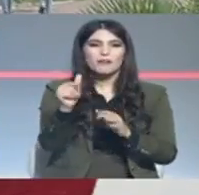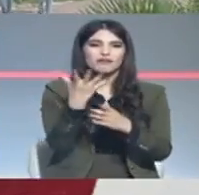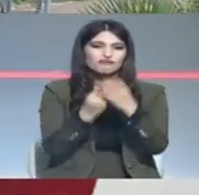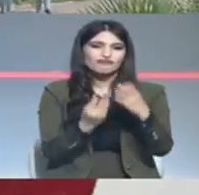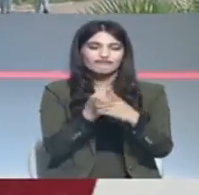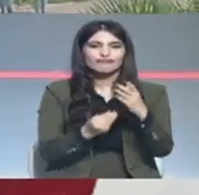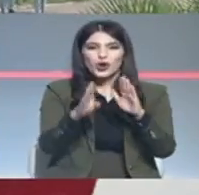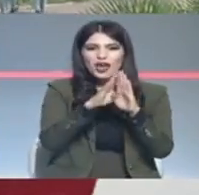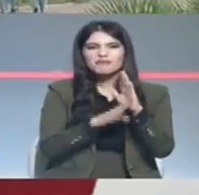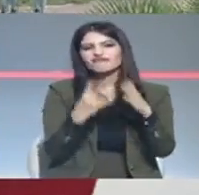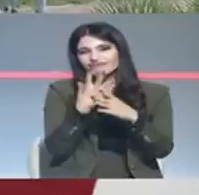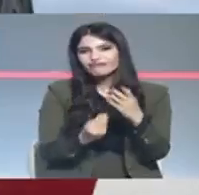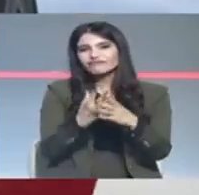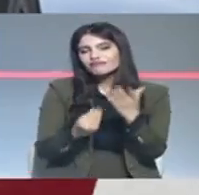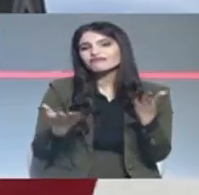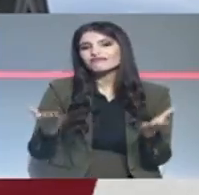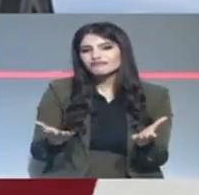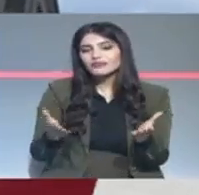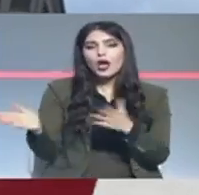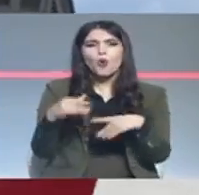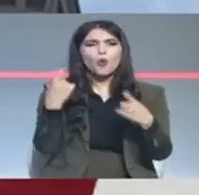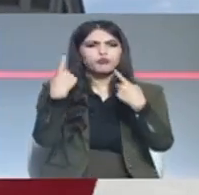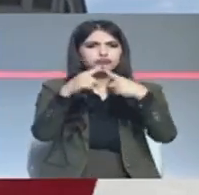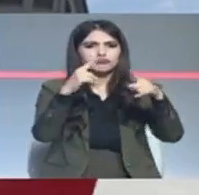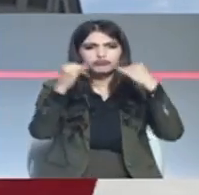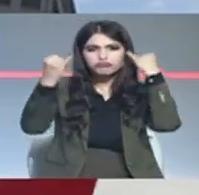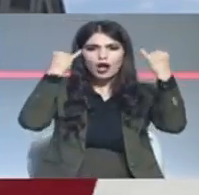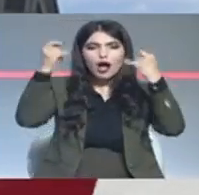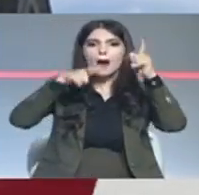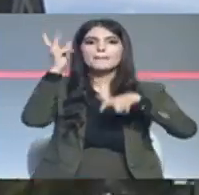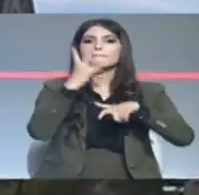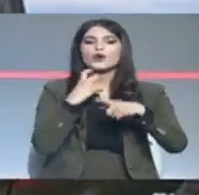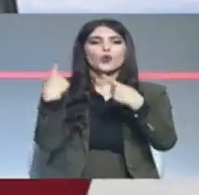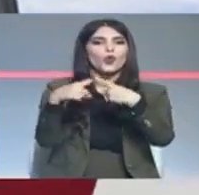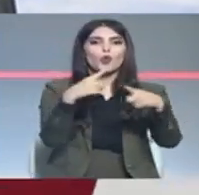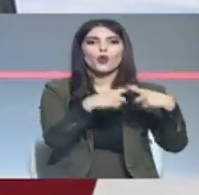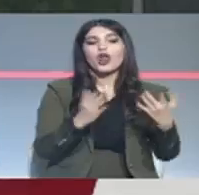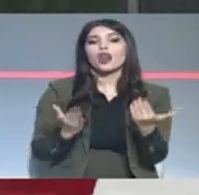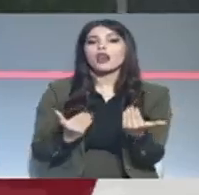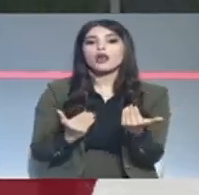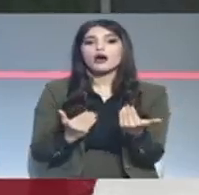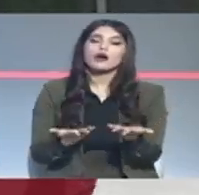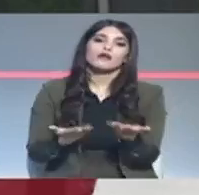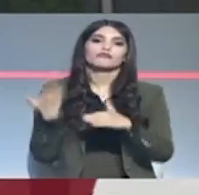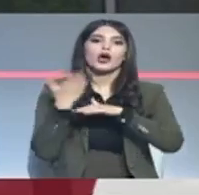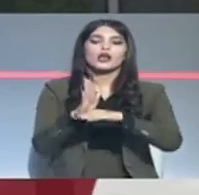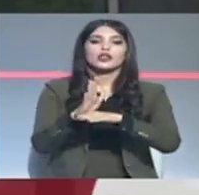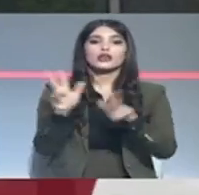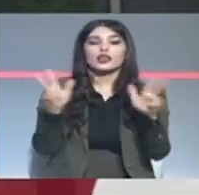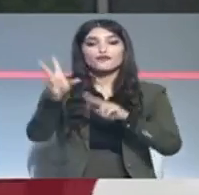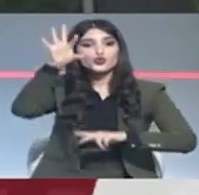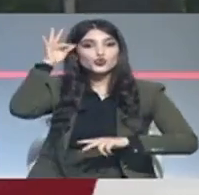مع الممنوعات وفي الترفيه تختلف اراء المواطنين وتتباين وانتظاراتهم تجاه ما تقدمه التلفزه التونسيه